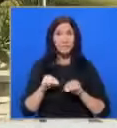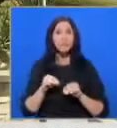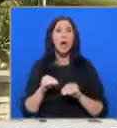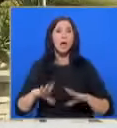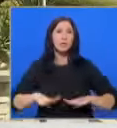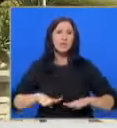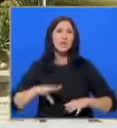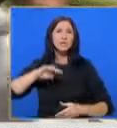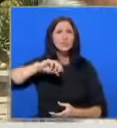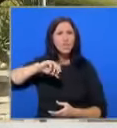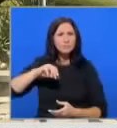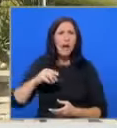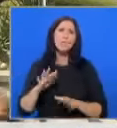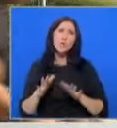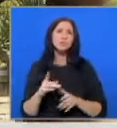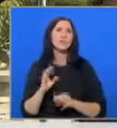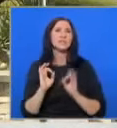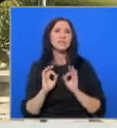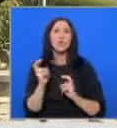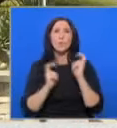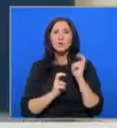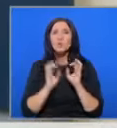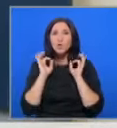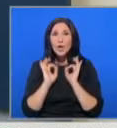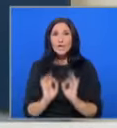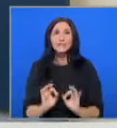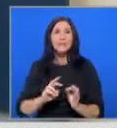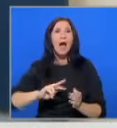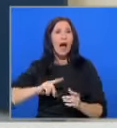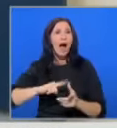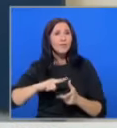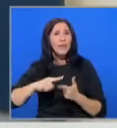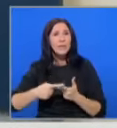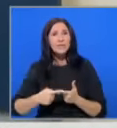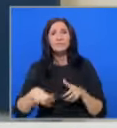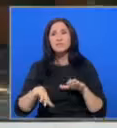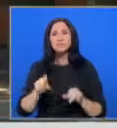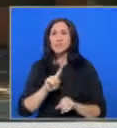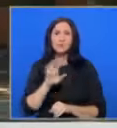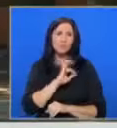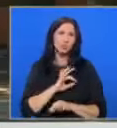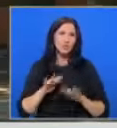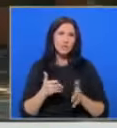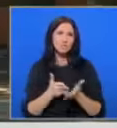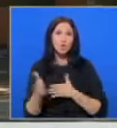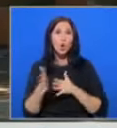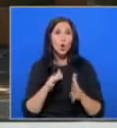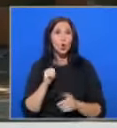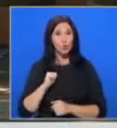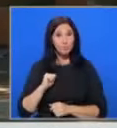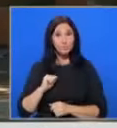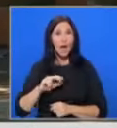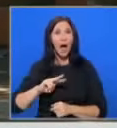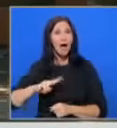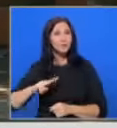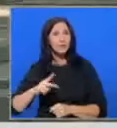чешмички, може би, но за истинско производство, за истинска алтернативна заетост няма как да се получат неща. Според жители на Дупница,